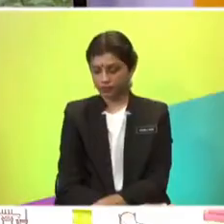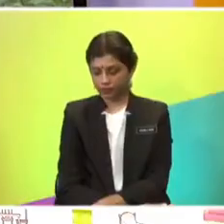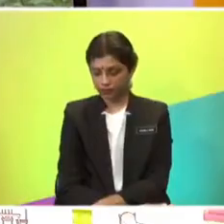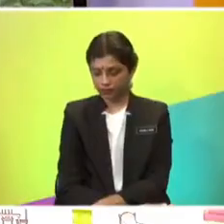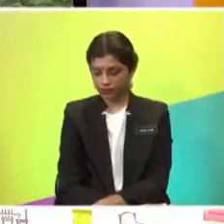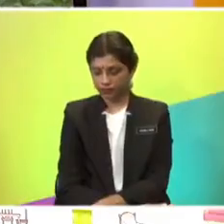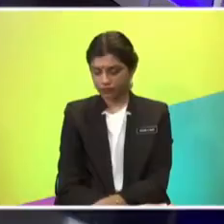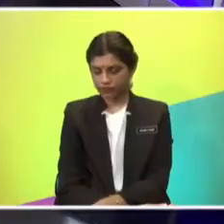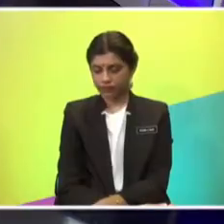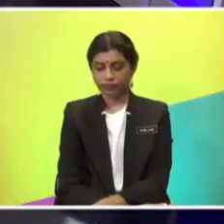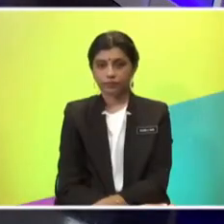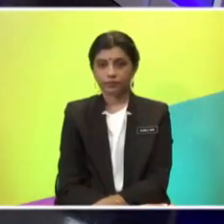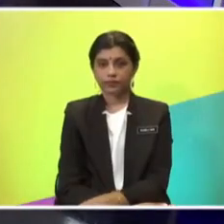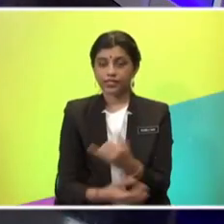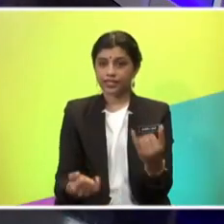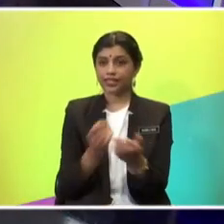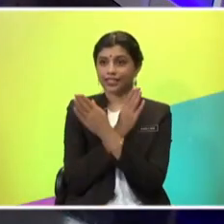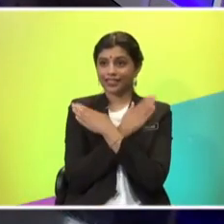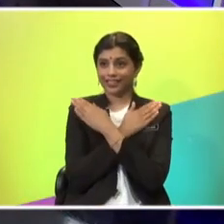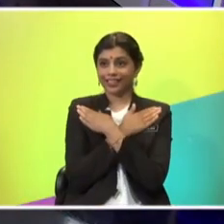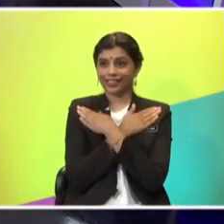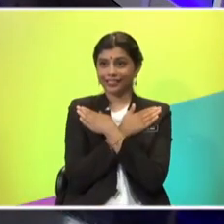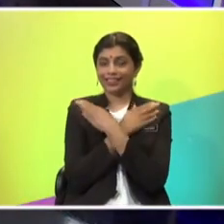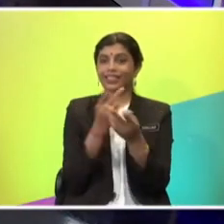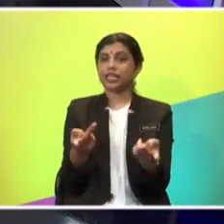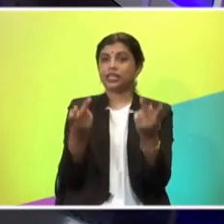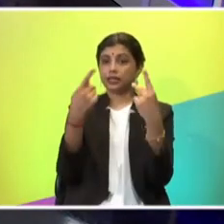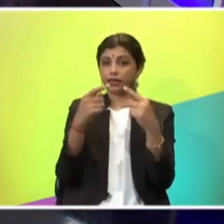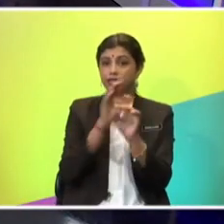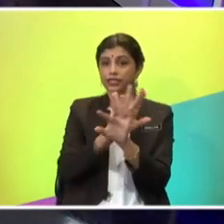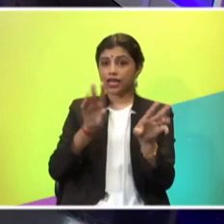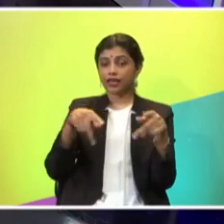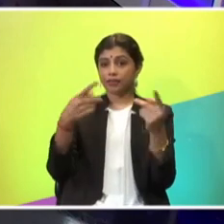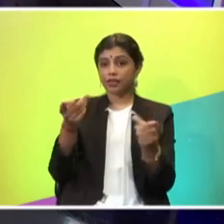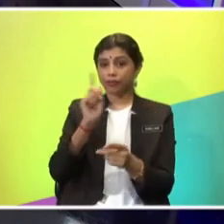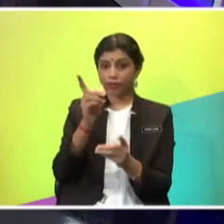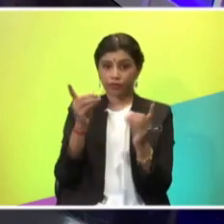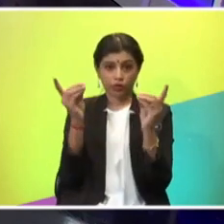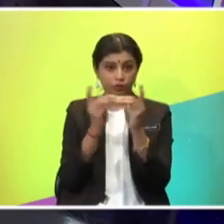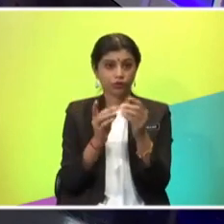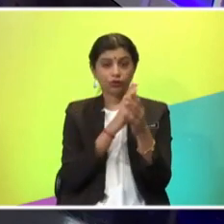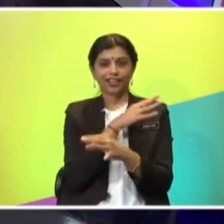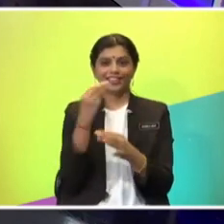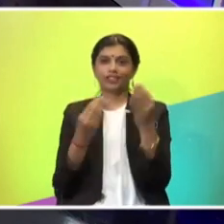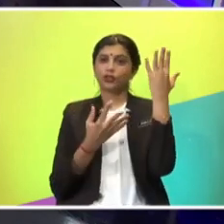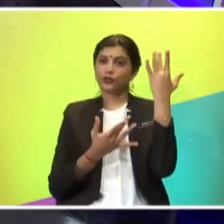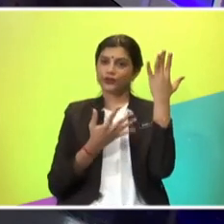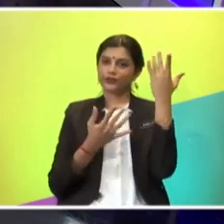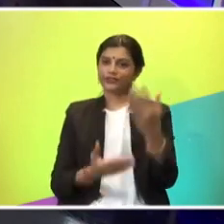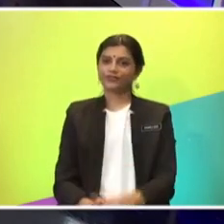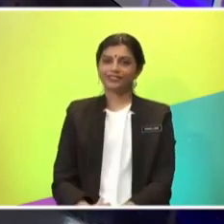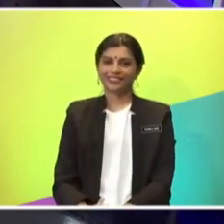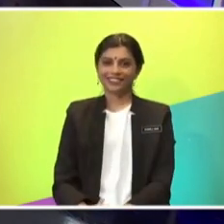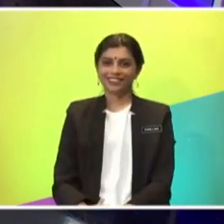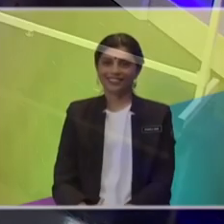pilih, kita nak berhenti rehat seketika, cikgu. Okey, kita kembali selepas ini untuk dapatkan jawapan daripada mereka dalam Teroka Didik